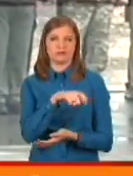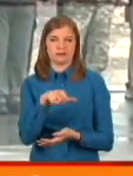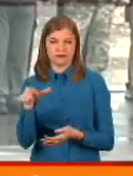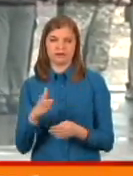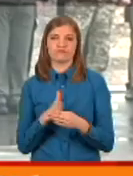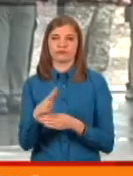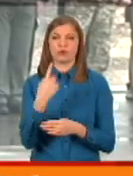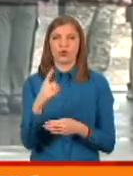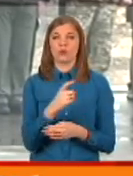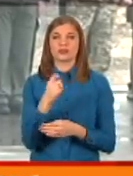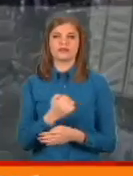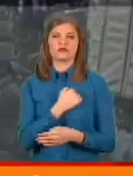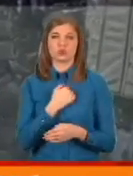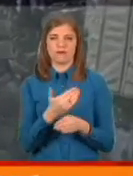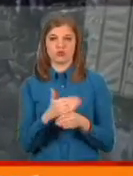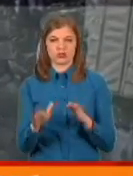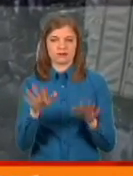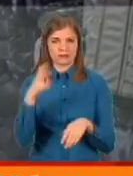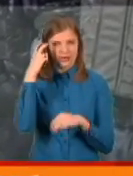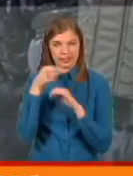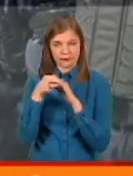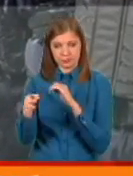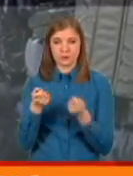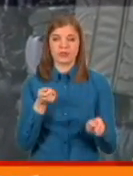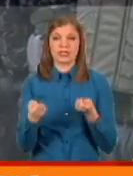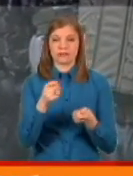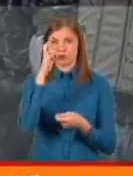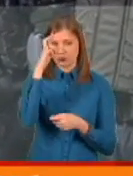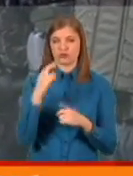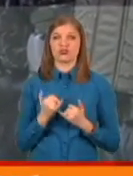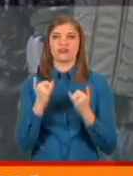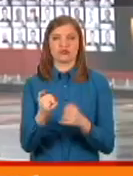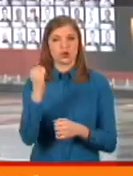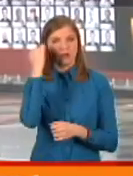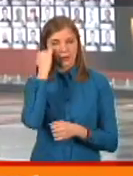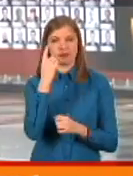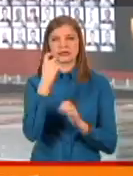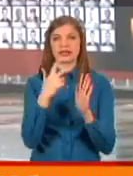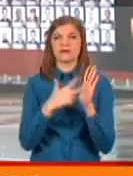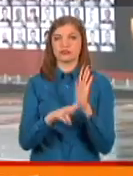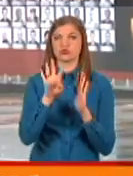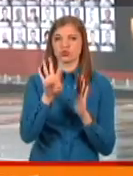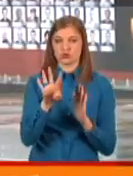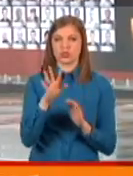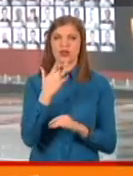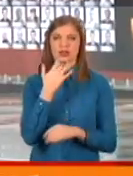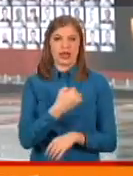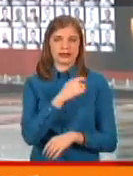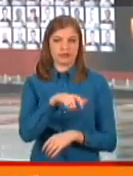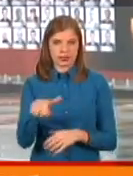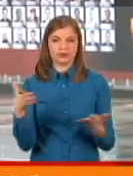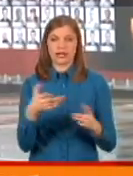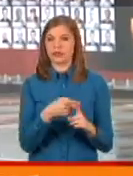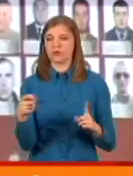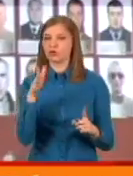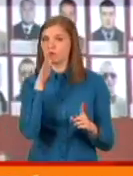відвідали одну із військових частин на Київщині. Керівництво держави вшанувало пам'ять 184 нацгвардійців, які